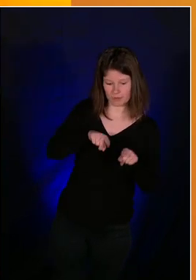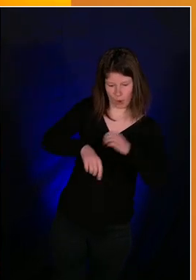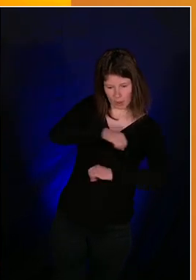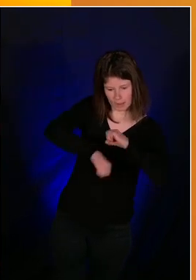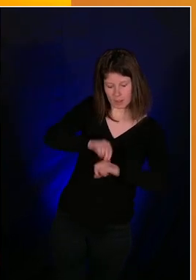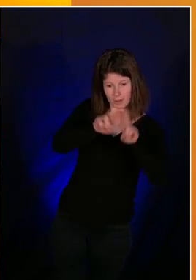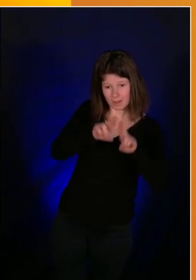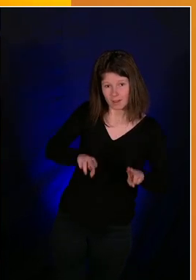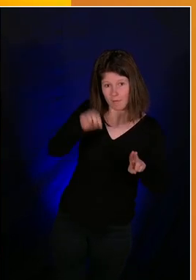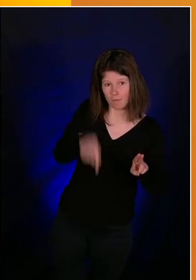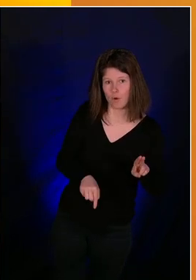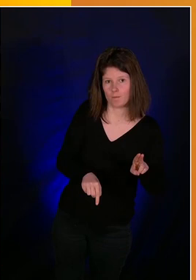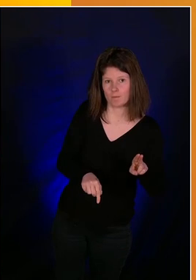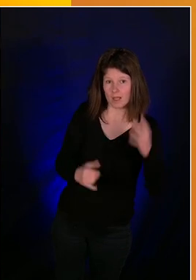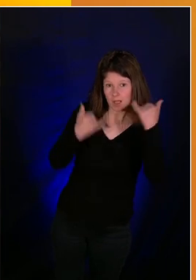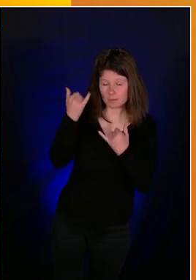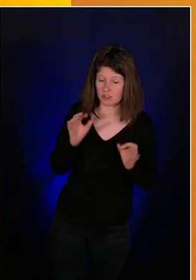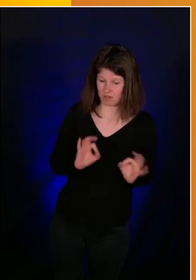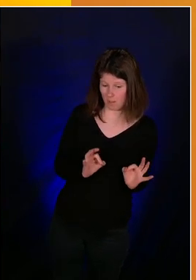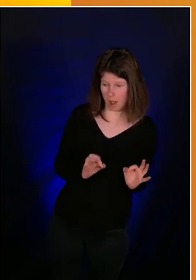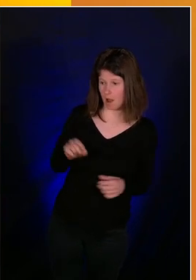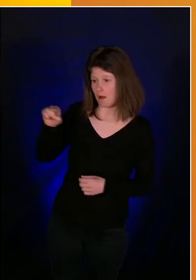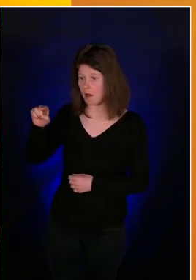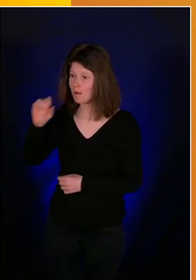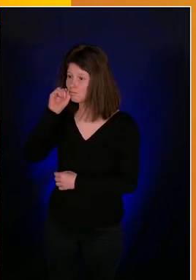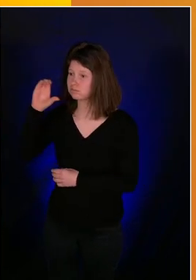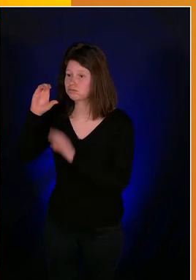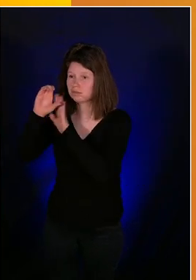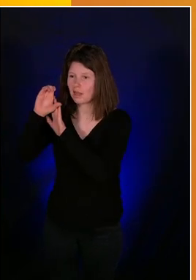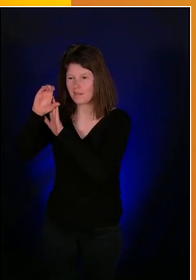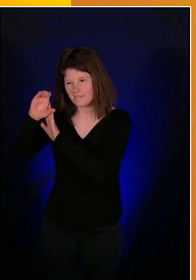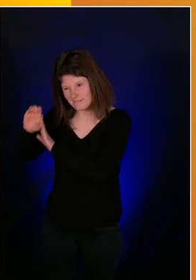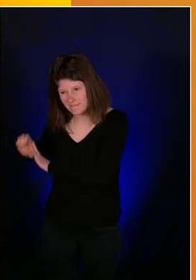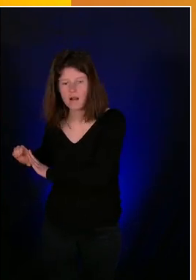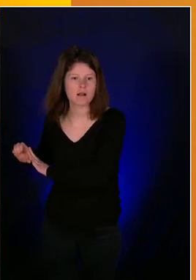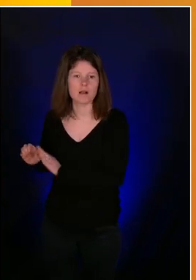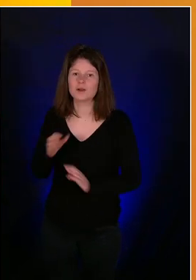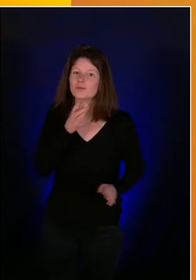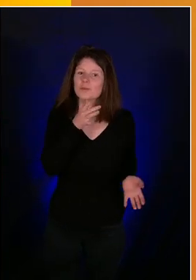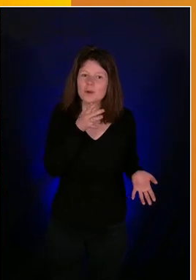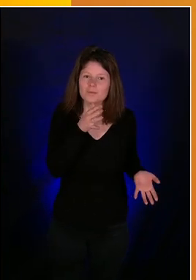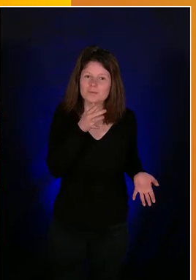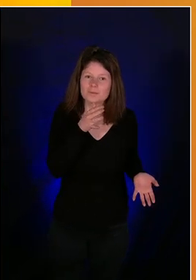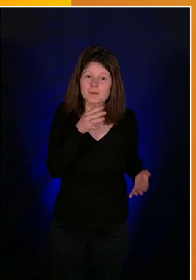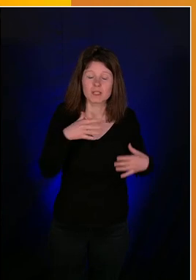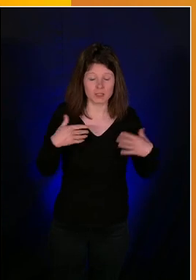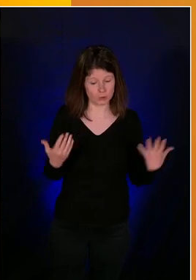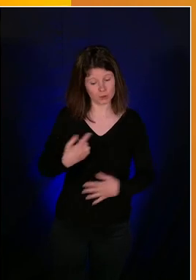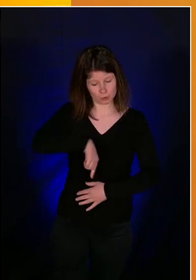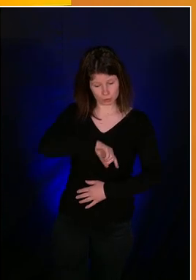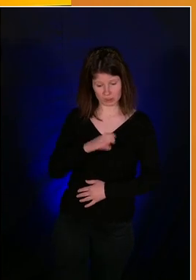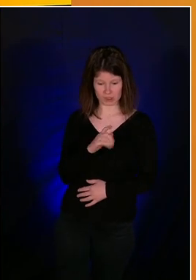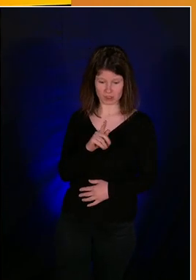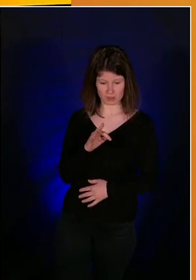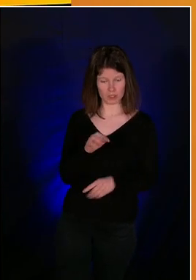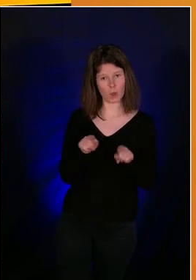reculer le capitalisme. Et donc, la CGT, elle est organisée au plan international, c'est sa marque de fabrique, et on l'a rappelé